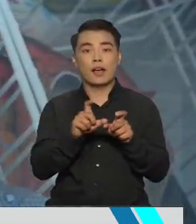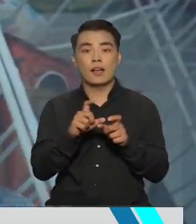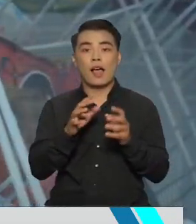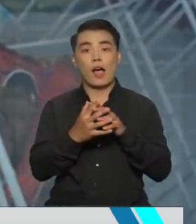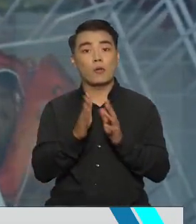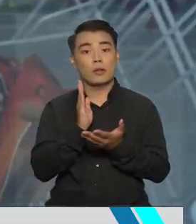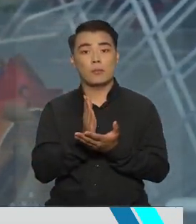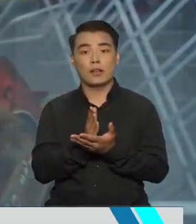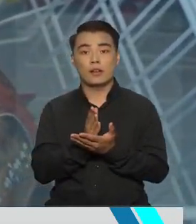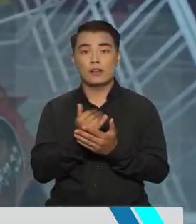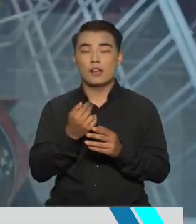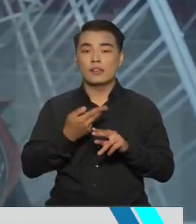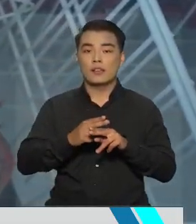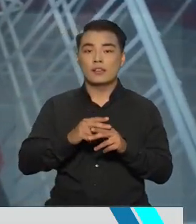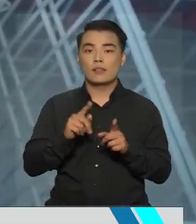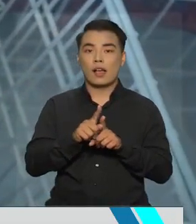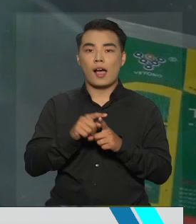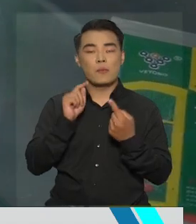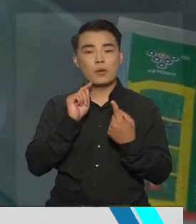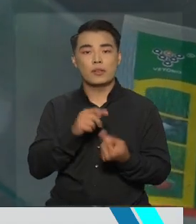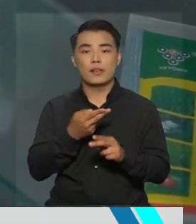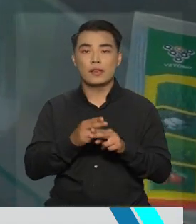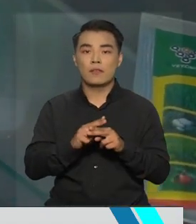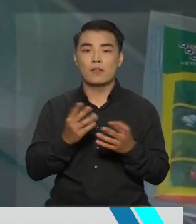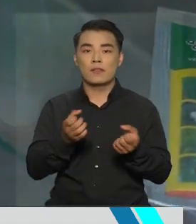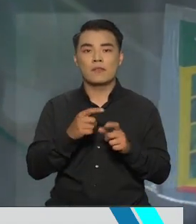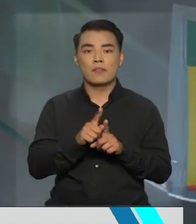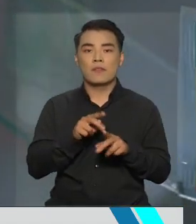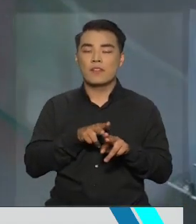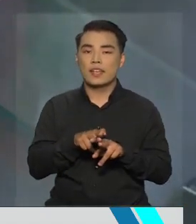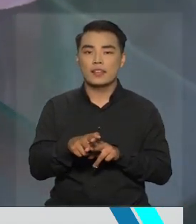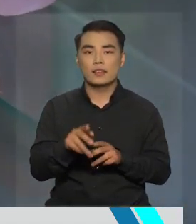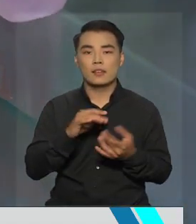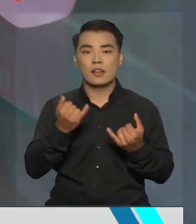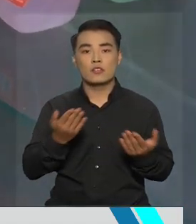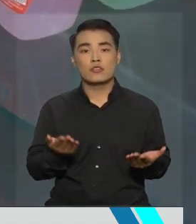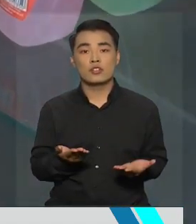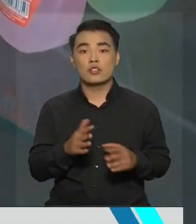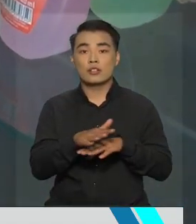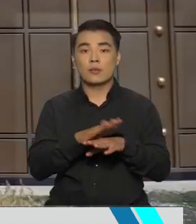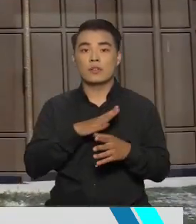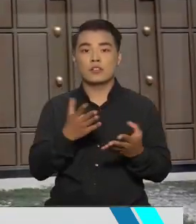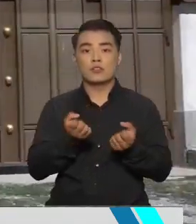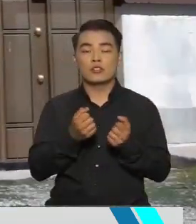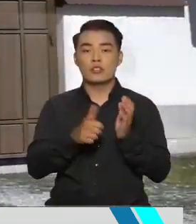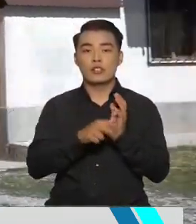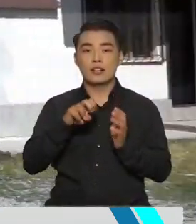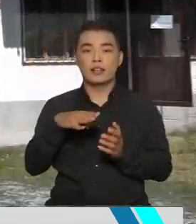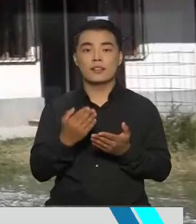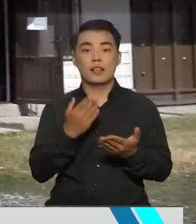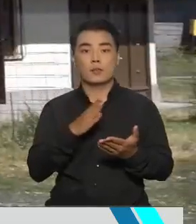аула решение отказаться от реализации употребления вредных изделий местные жители приняли шесть лет назад